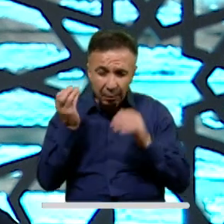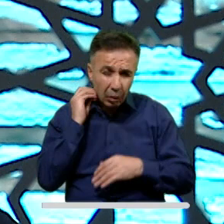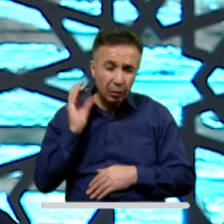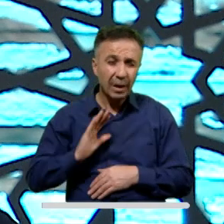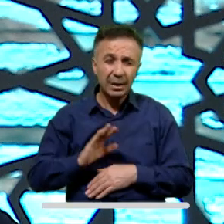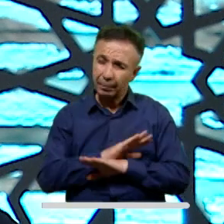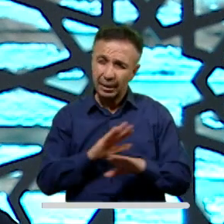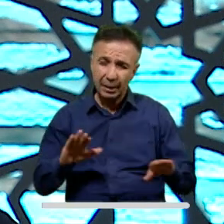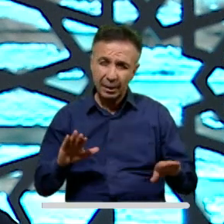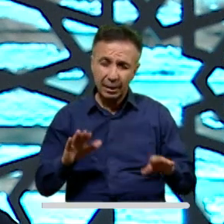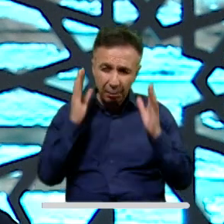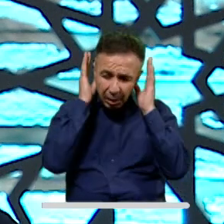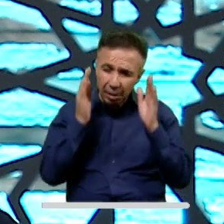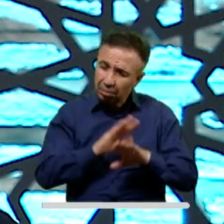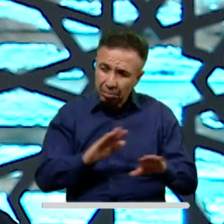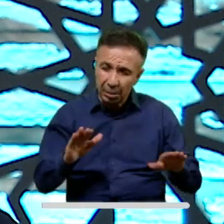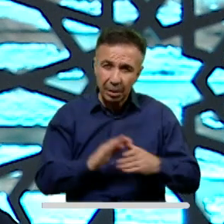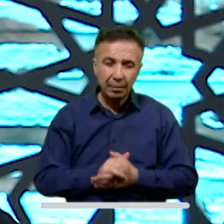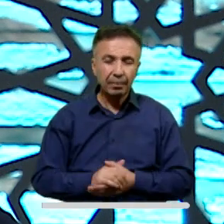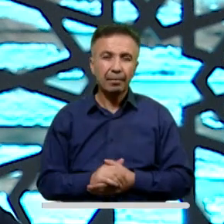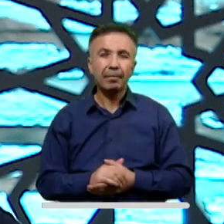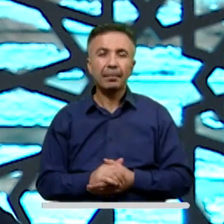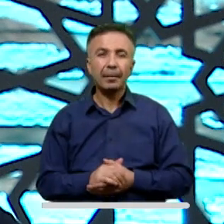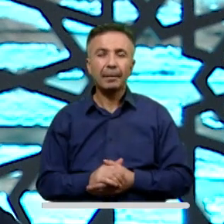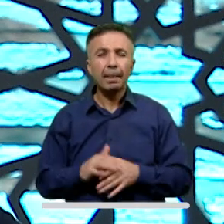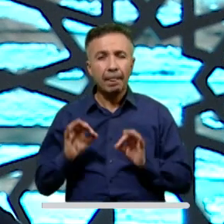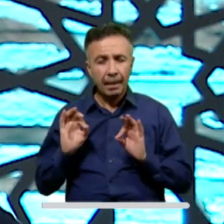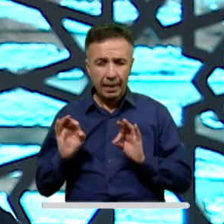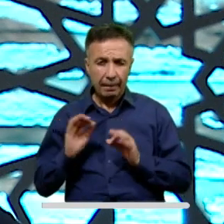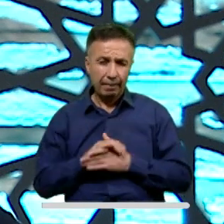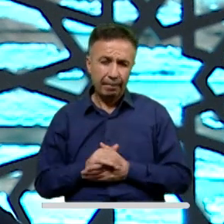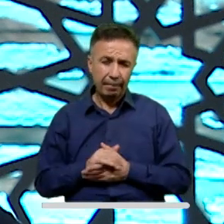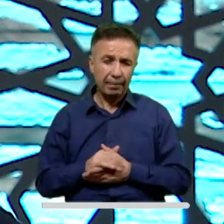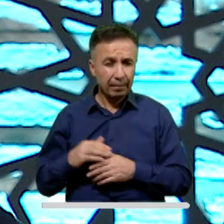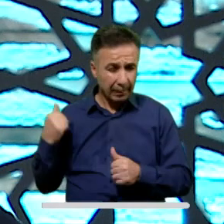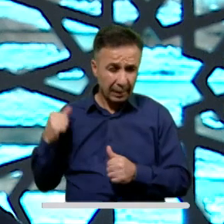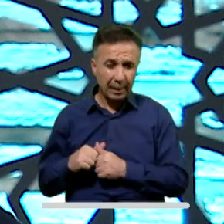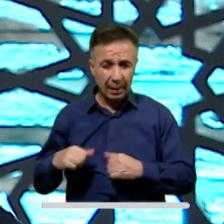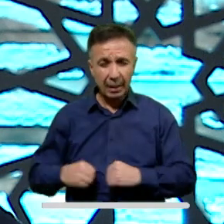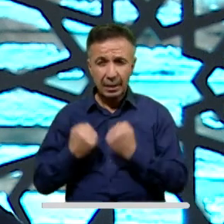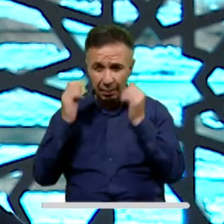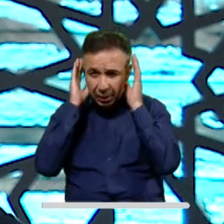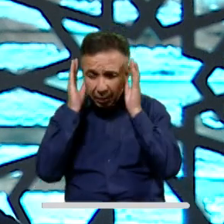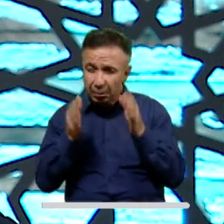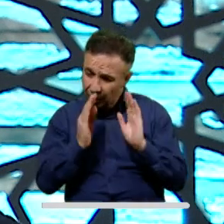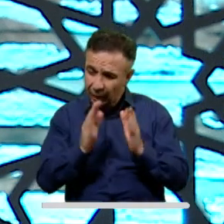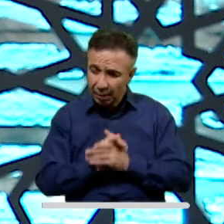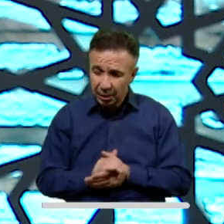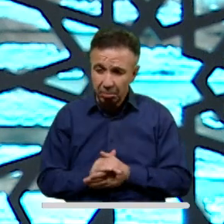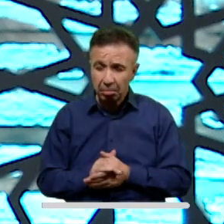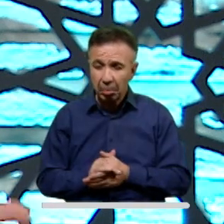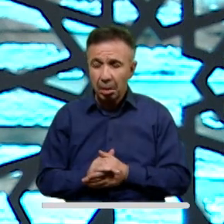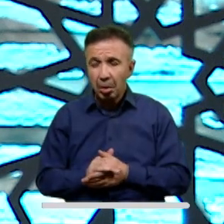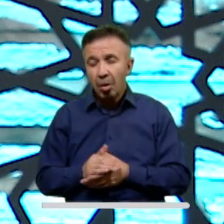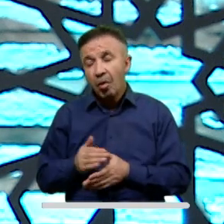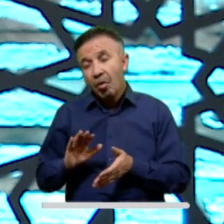hamdolsun bitirdim dedi onları. Bitirdiğinden de gayet emin. Şimdi yine kaza kılmaya devam mı edeyim yoksa nafileleri mi